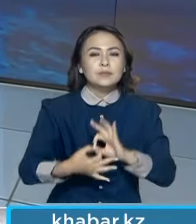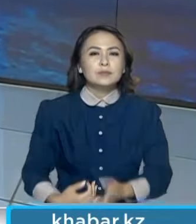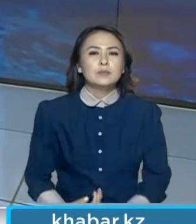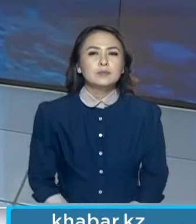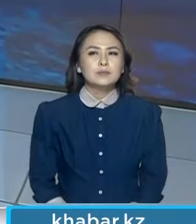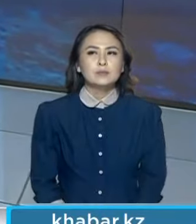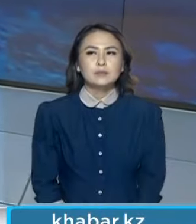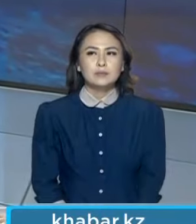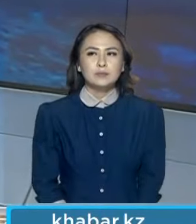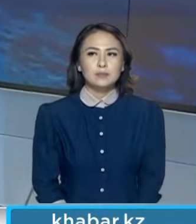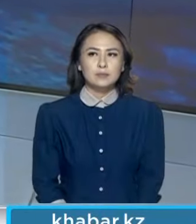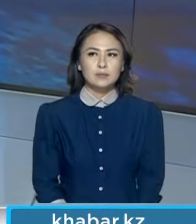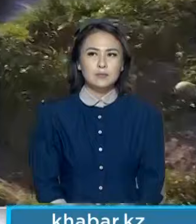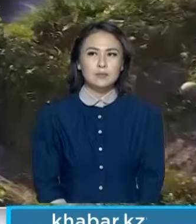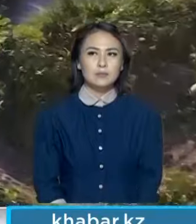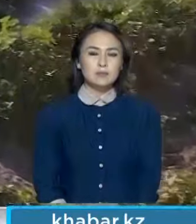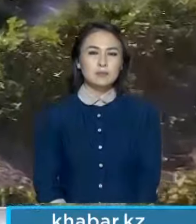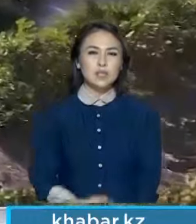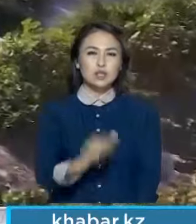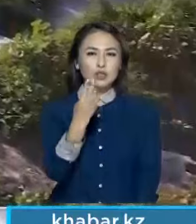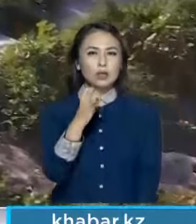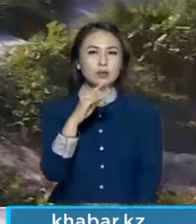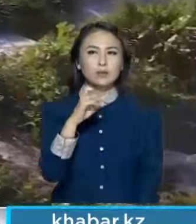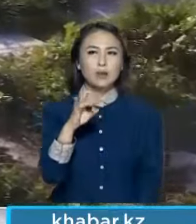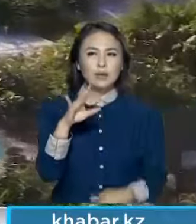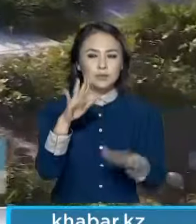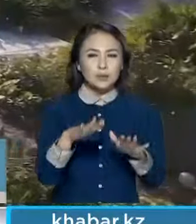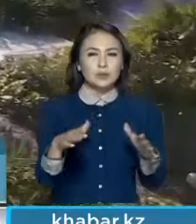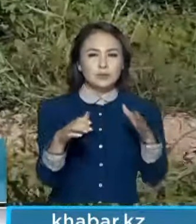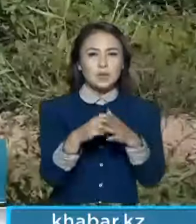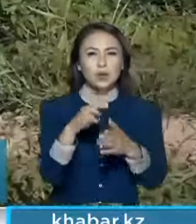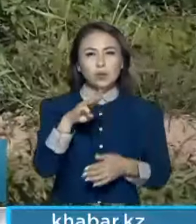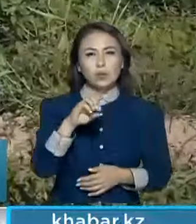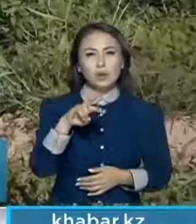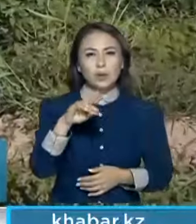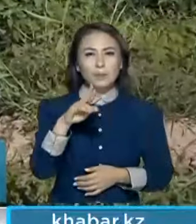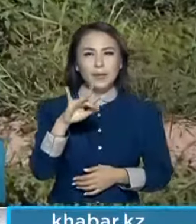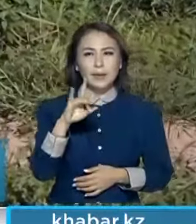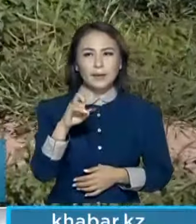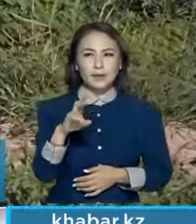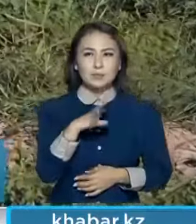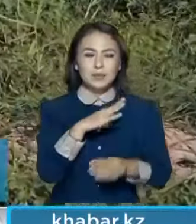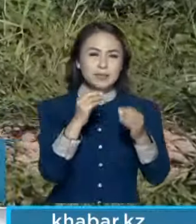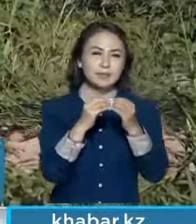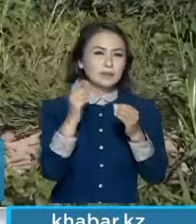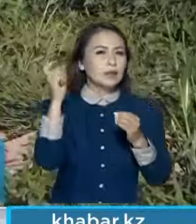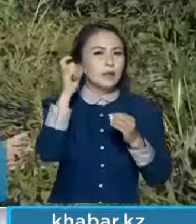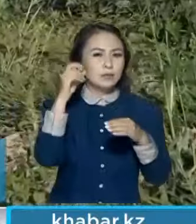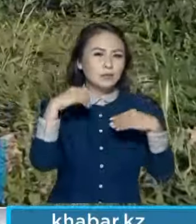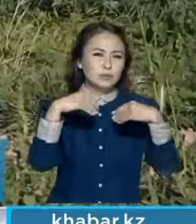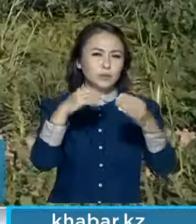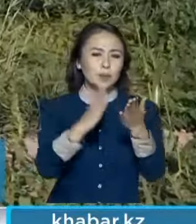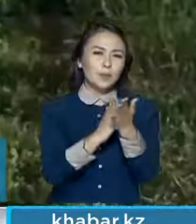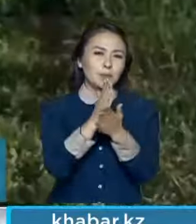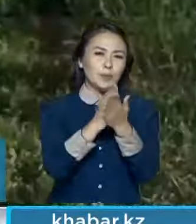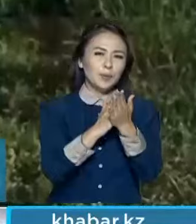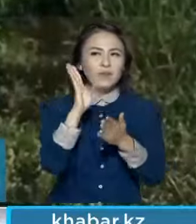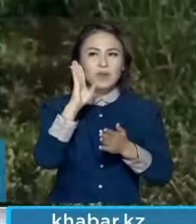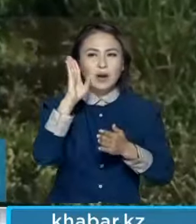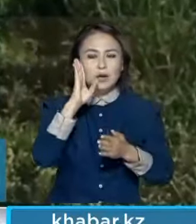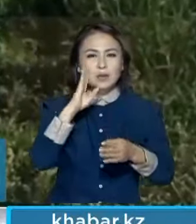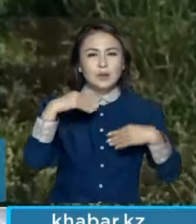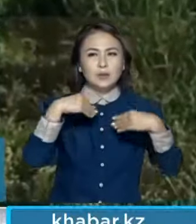баяндасын. Шардар ауданы Қоссейіт ауылының тұрғыны Төлепберген Артықов 10 жылдан бері диқаншылықпен айналысады. Жылда суару маусымда